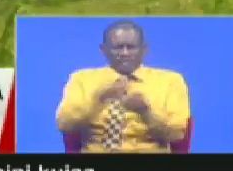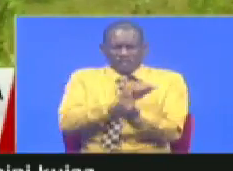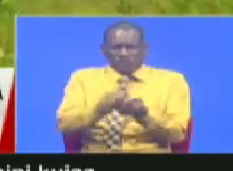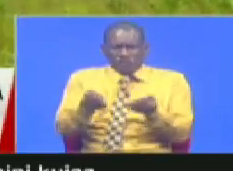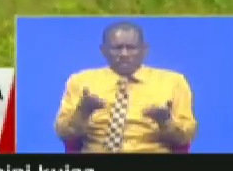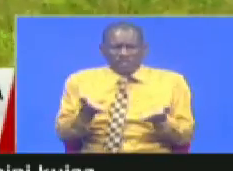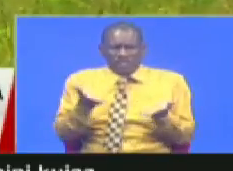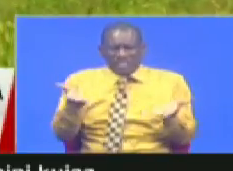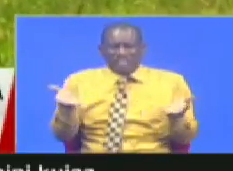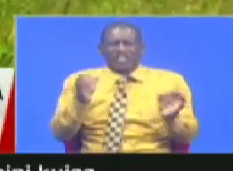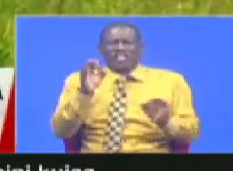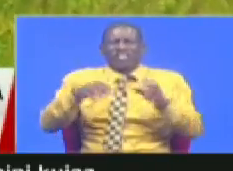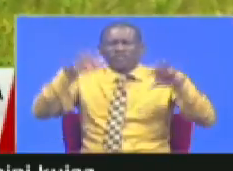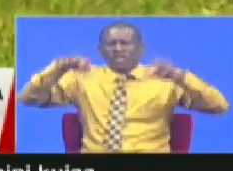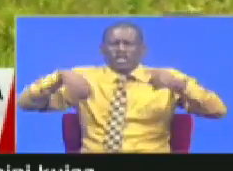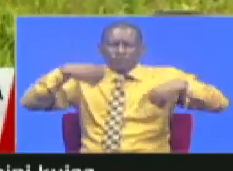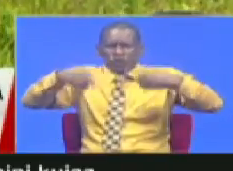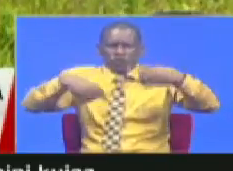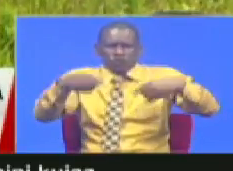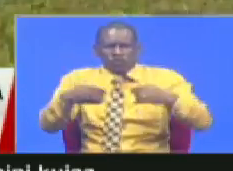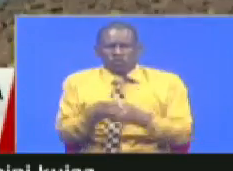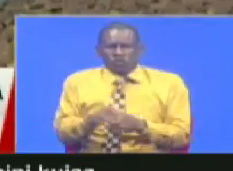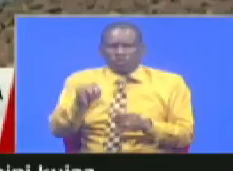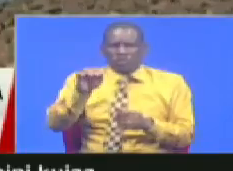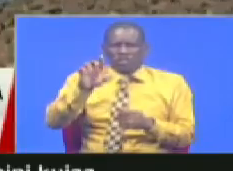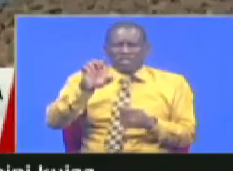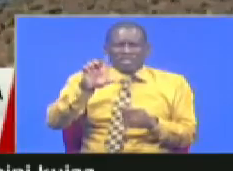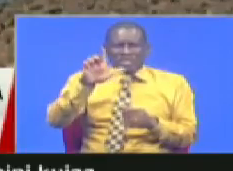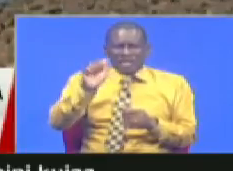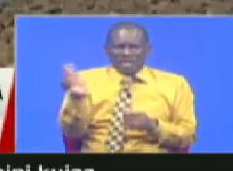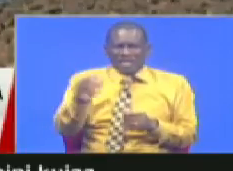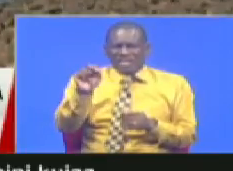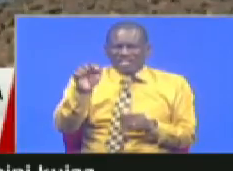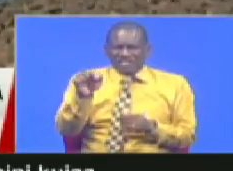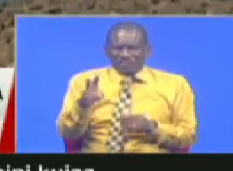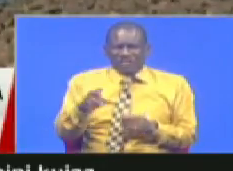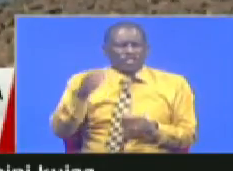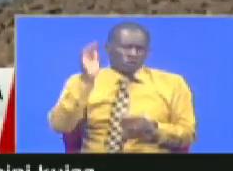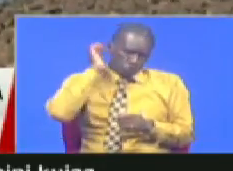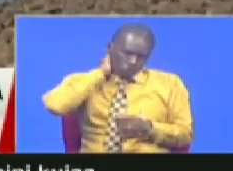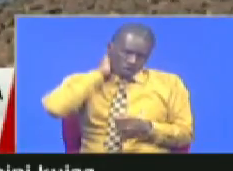mvua itazidi kunyesha. Leila Mohamed, NTV, Murang'a.